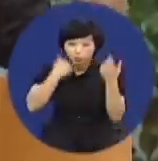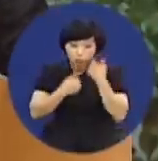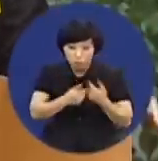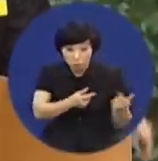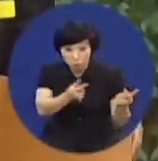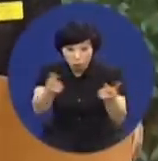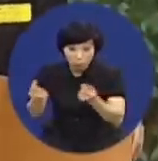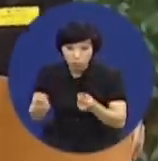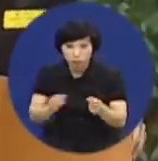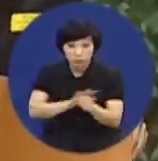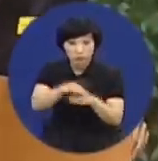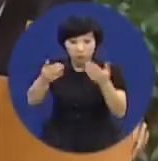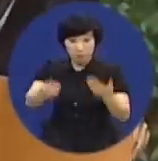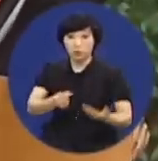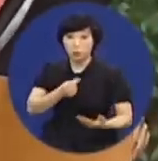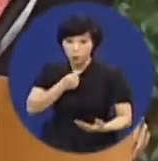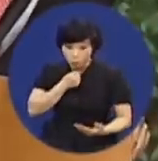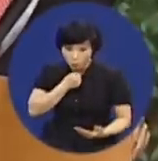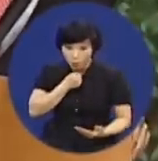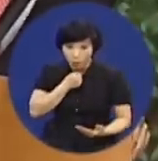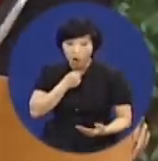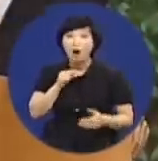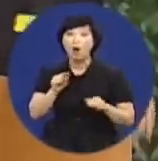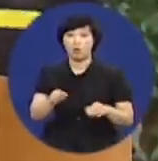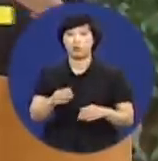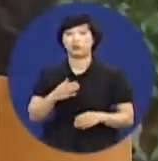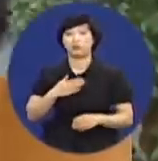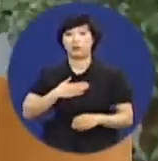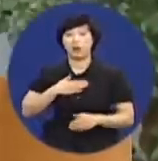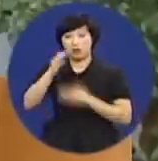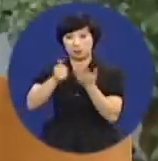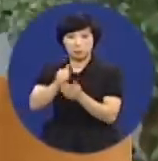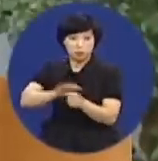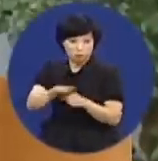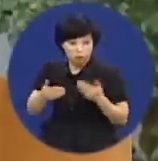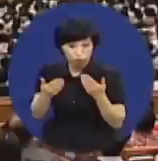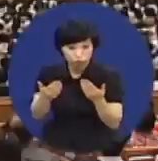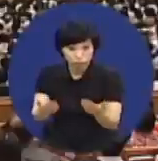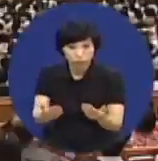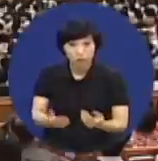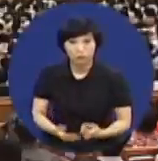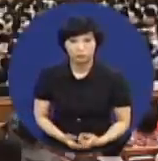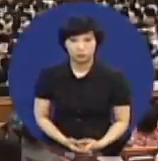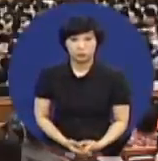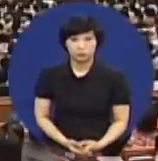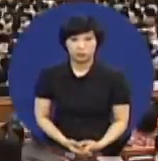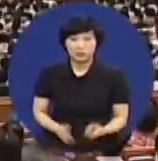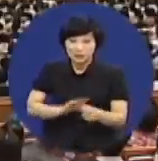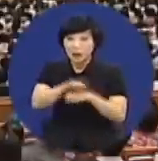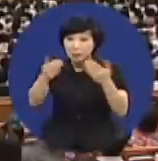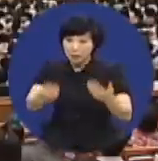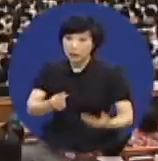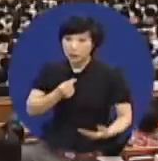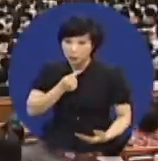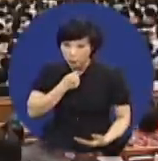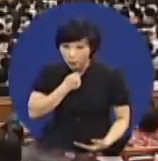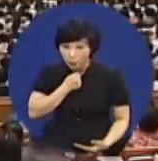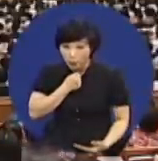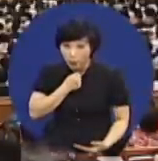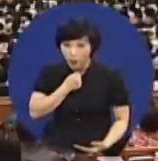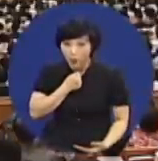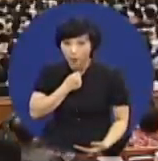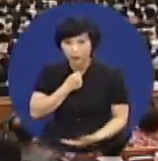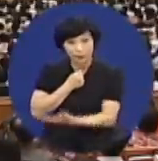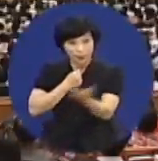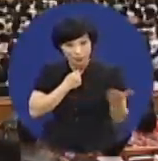誰でも愛されたいのかい？私が愛してあげよう。愛してほしい